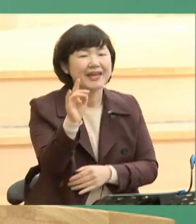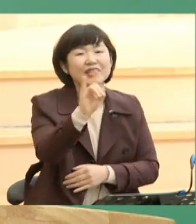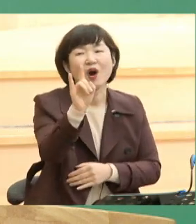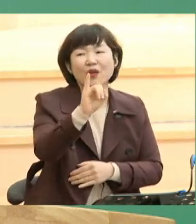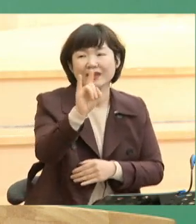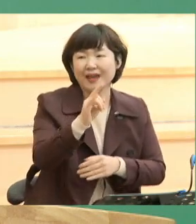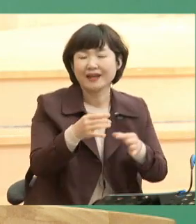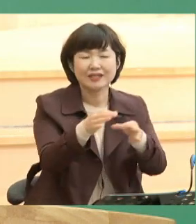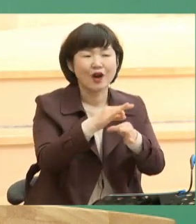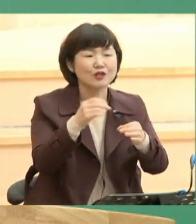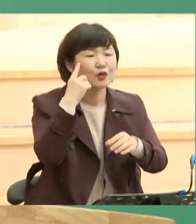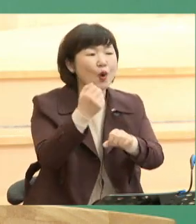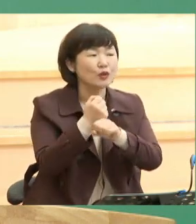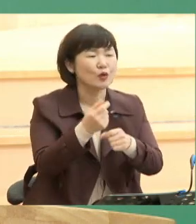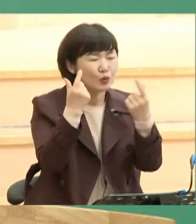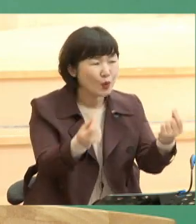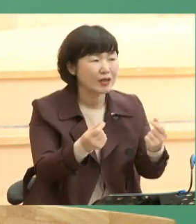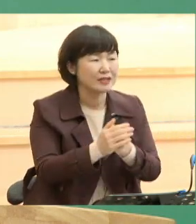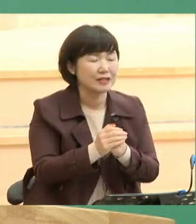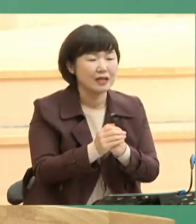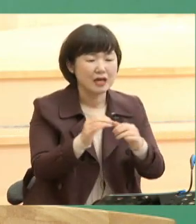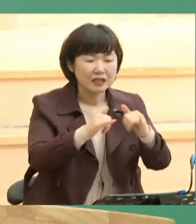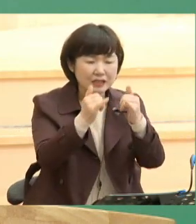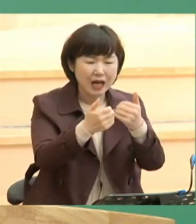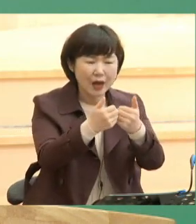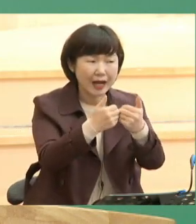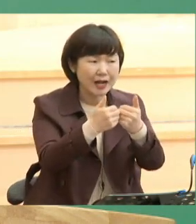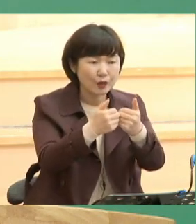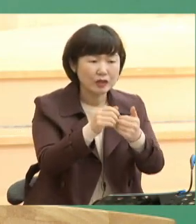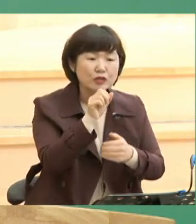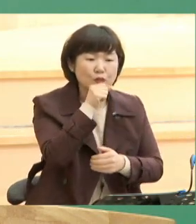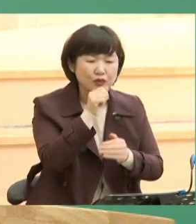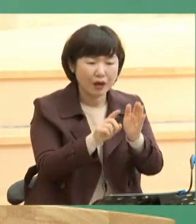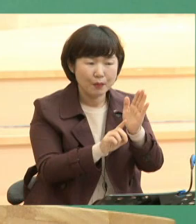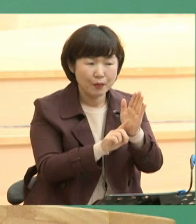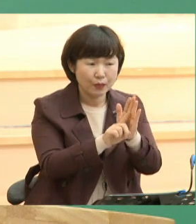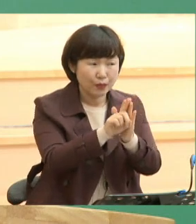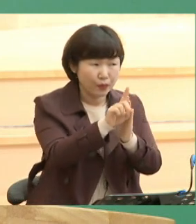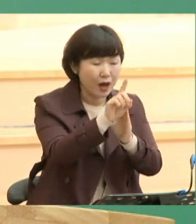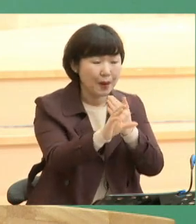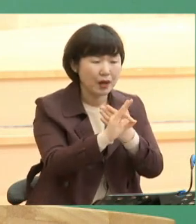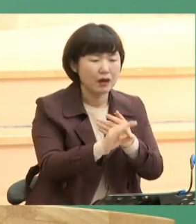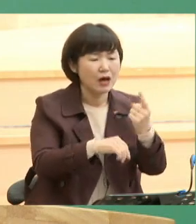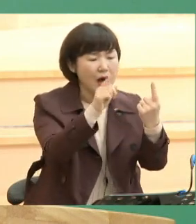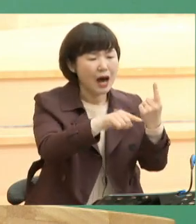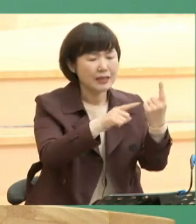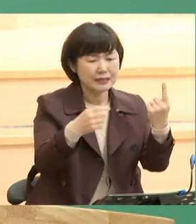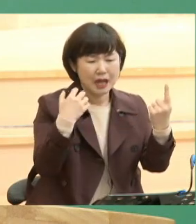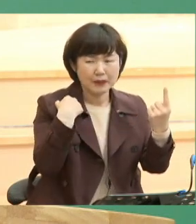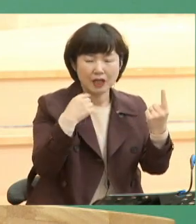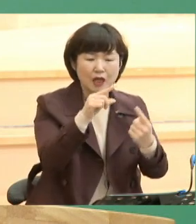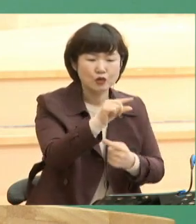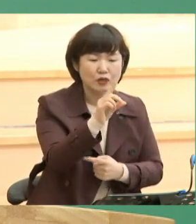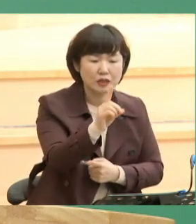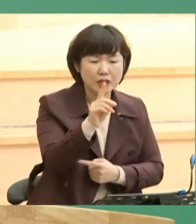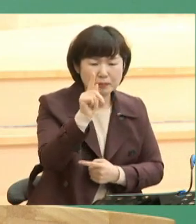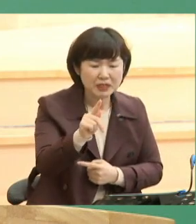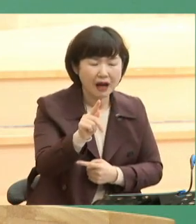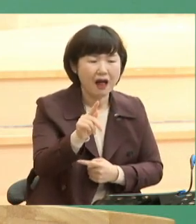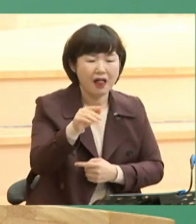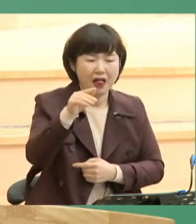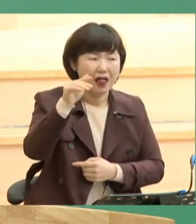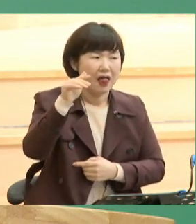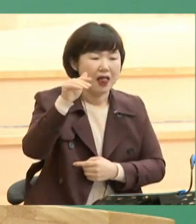똑같은 얘기했습니다 사회의 갈등 지수가 상승하면 1인당 gdp 가 하락한 은 상당 관계가 확인